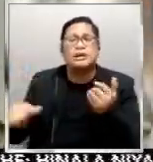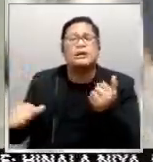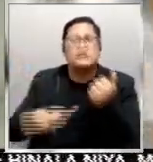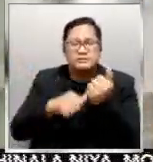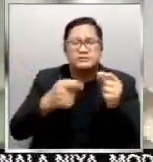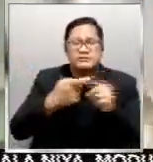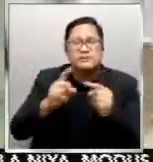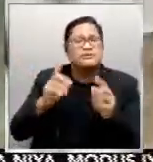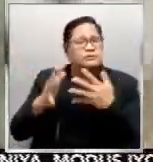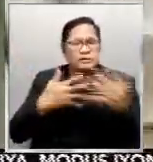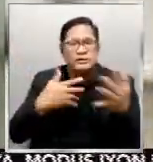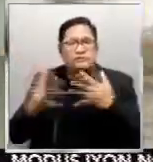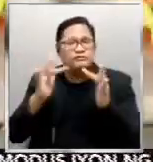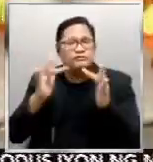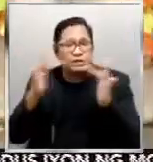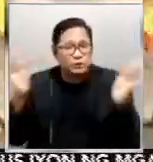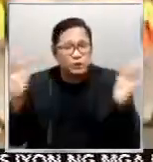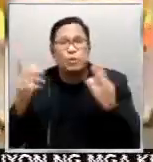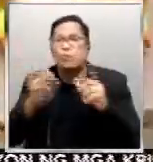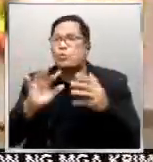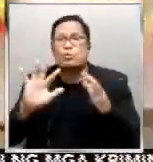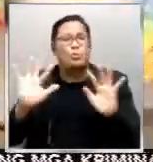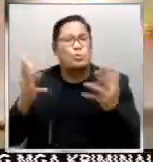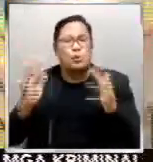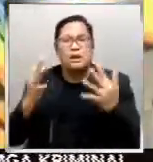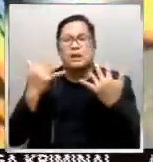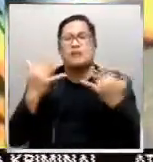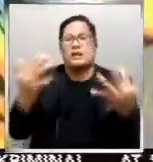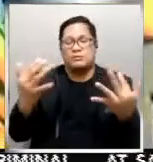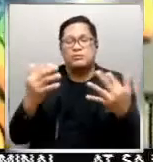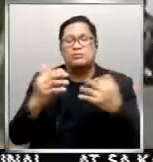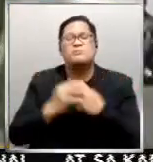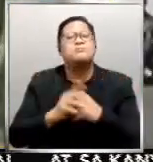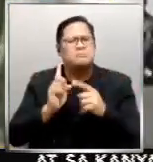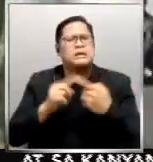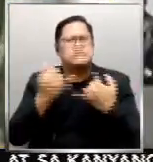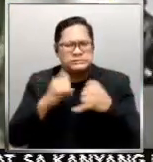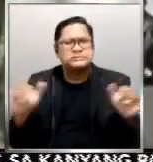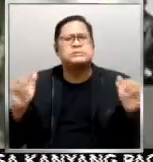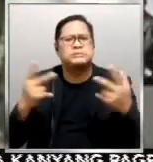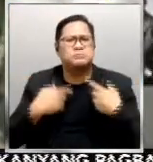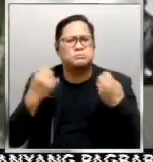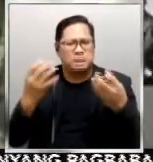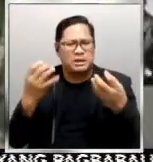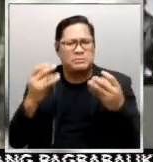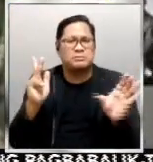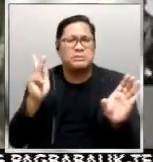live audience ang cultural presentation, marami pa rin daw itong participants.